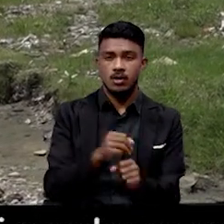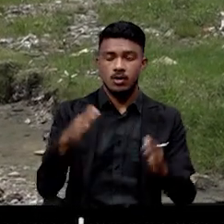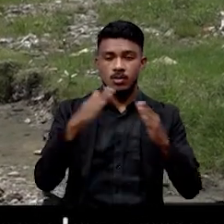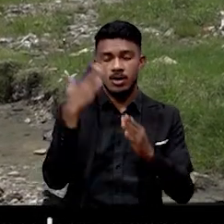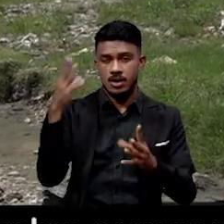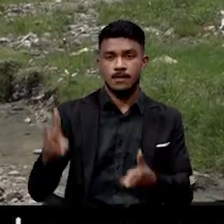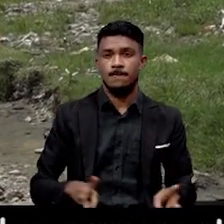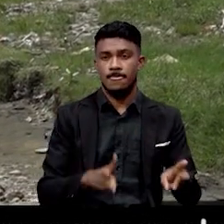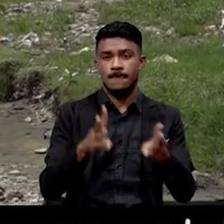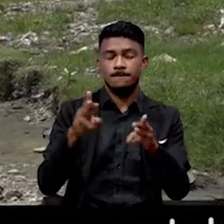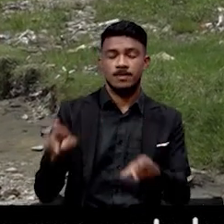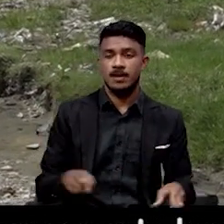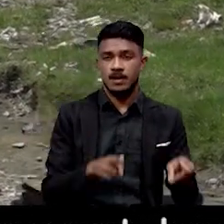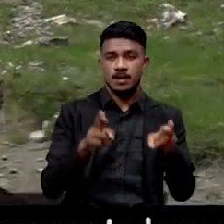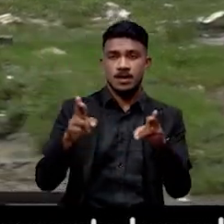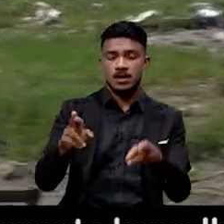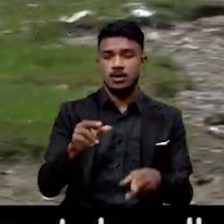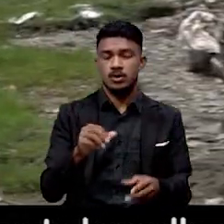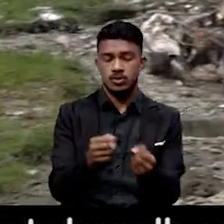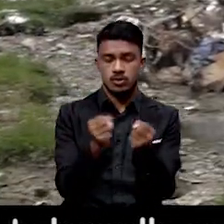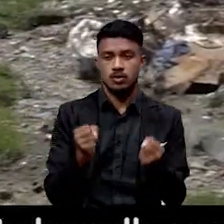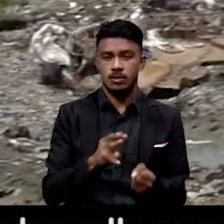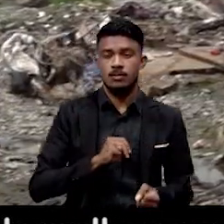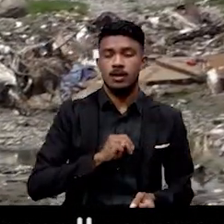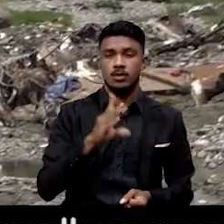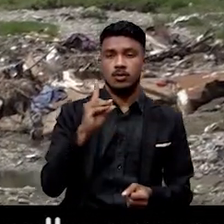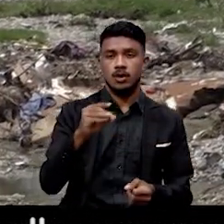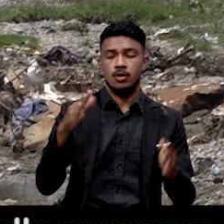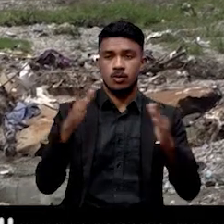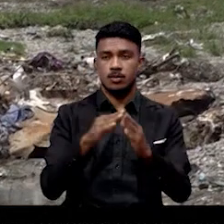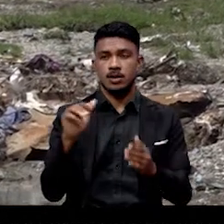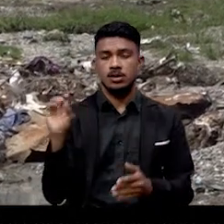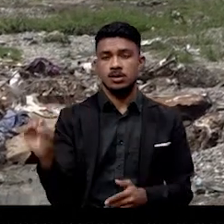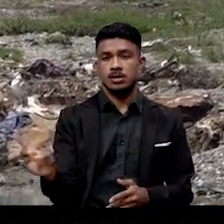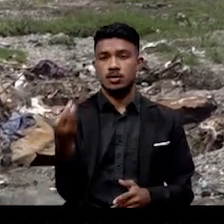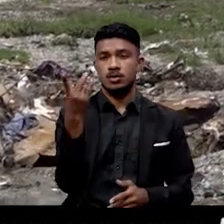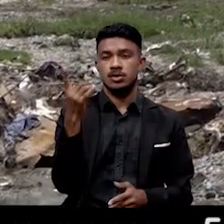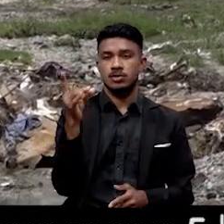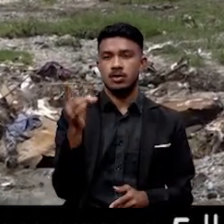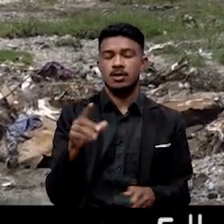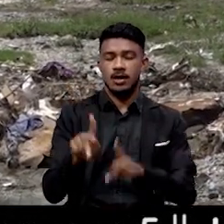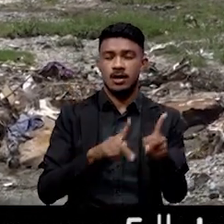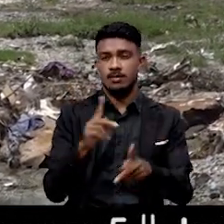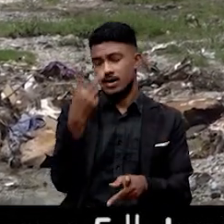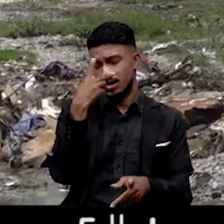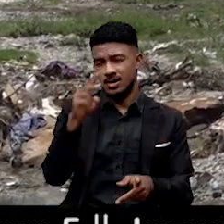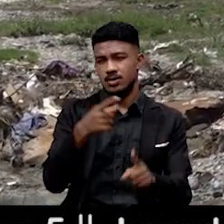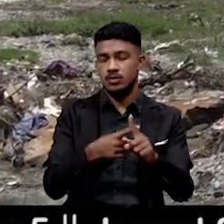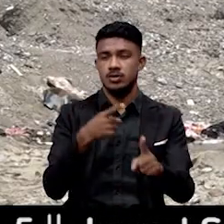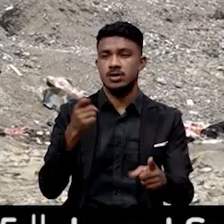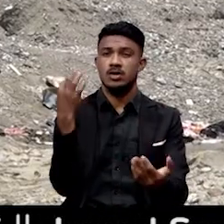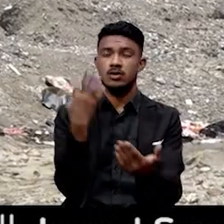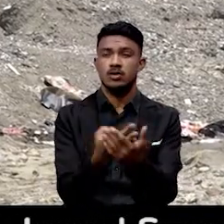aldeia na Roman suku Madohi iha uma sanulu resen walu. Ema mako ukung ita, ema hare fali usin ini